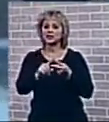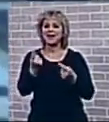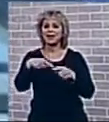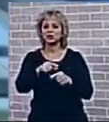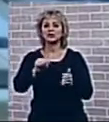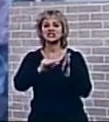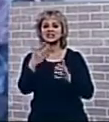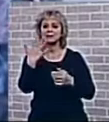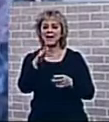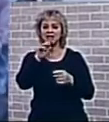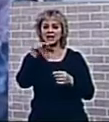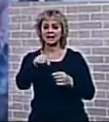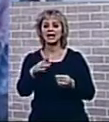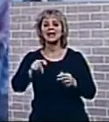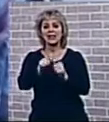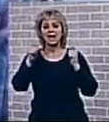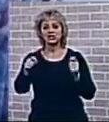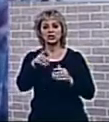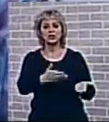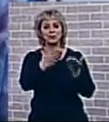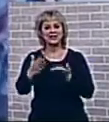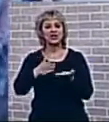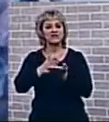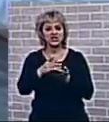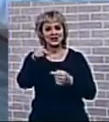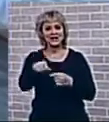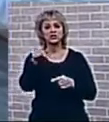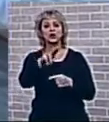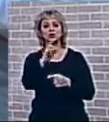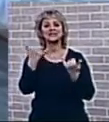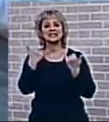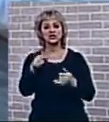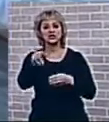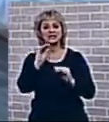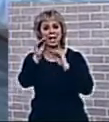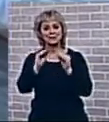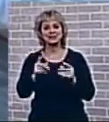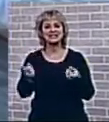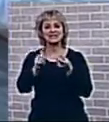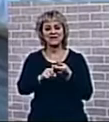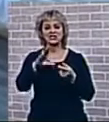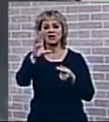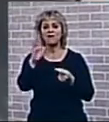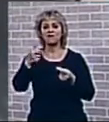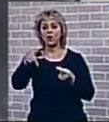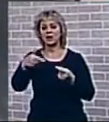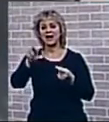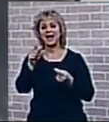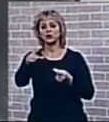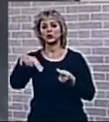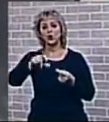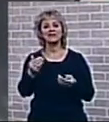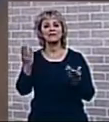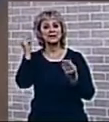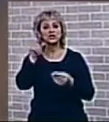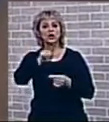тоже 65 лет. На открытие пригласили ветеранов и тех, кто сейчас обеспечивает связь Волги и Дона. Впечатляет,